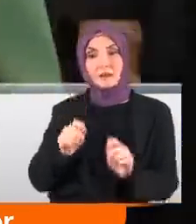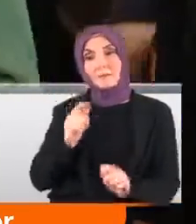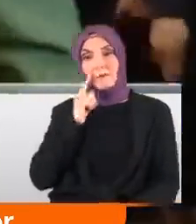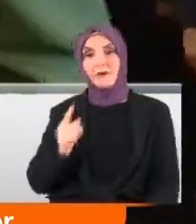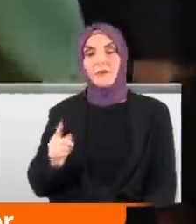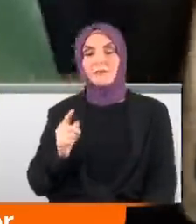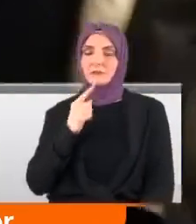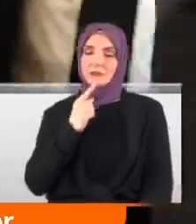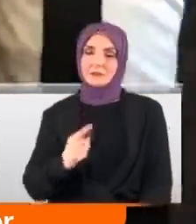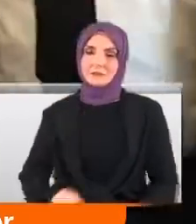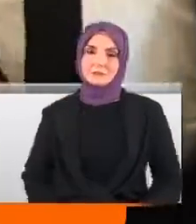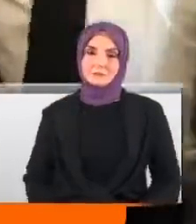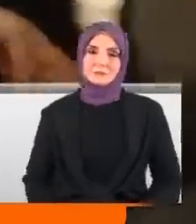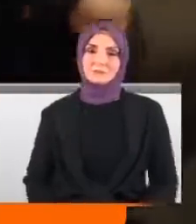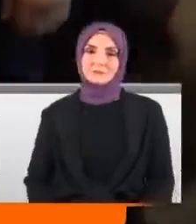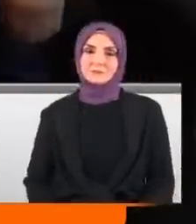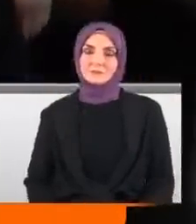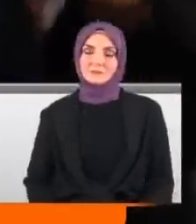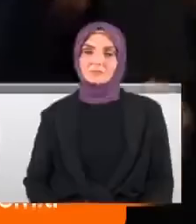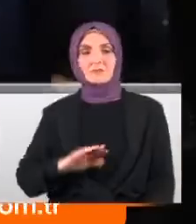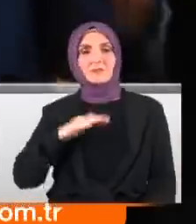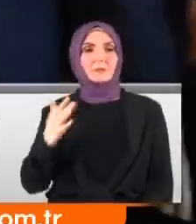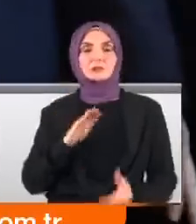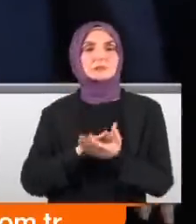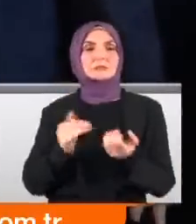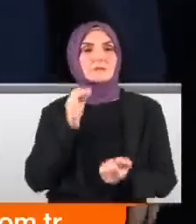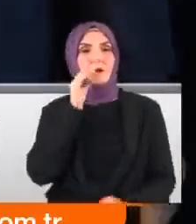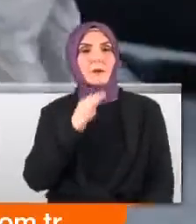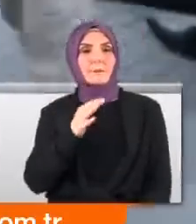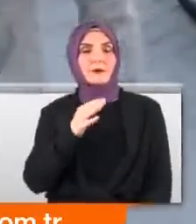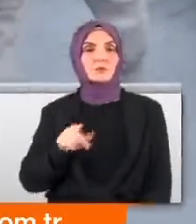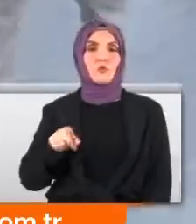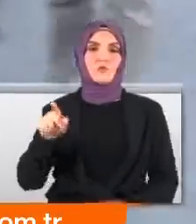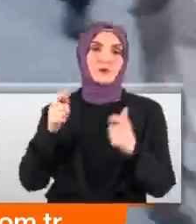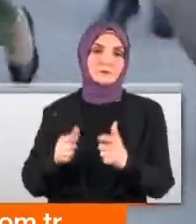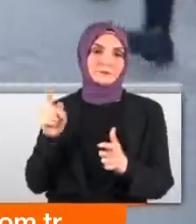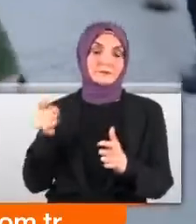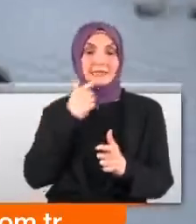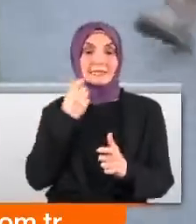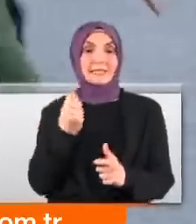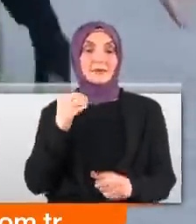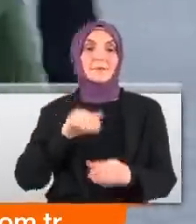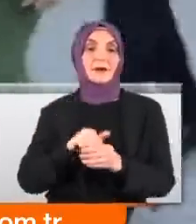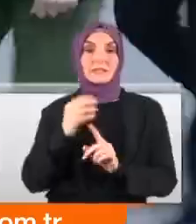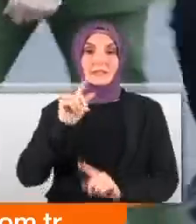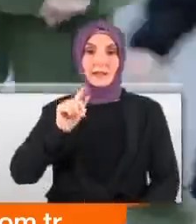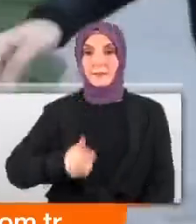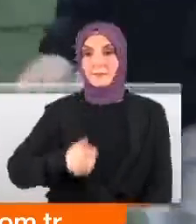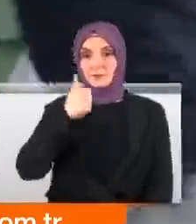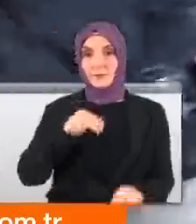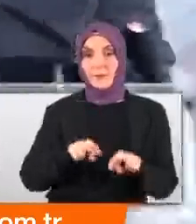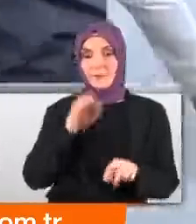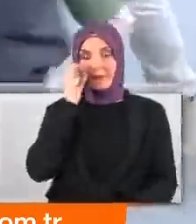duyurdu. Bir istifa haberi de Şanlıurfa'dan geldi. Eski İyi Parti Şanlıurfa İl Başkanı Mehmet